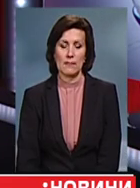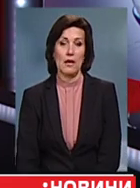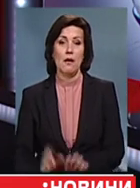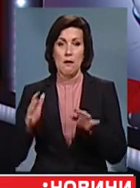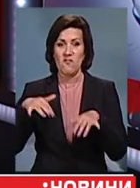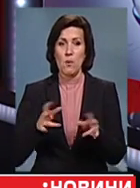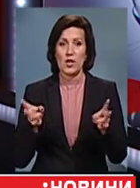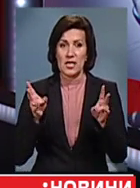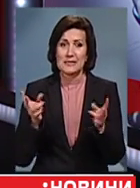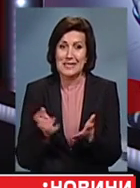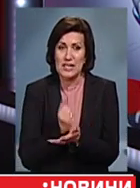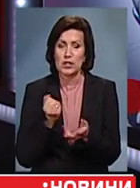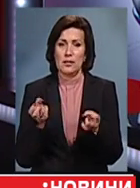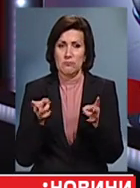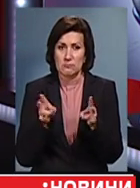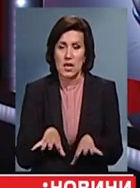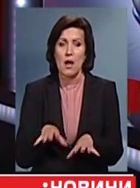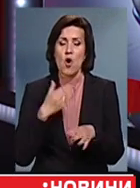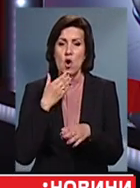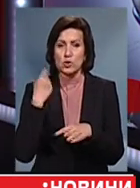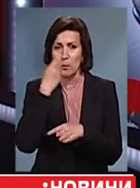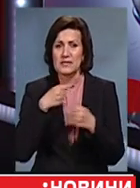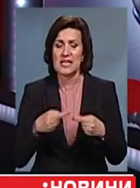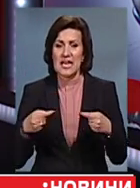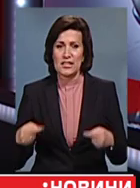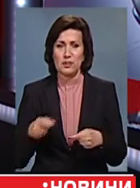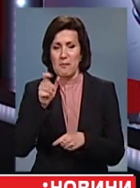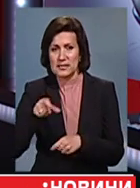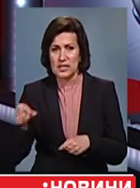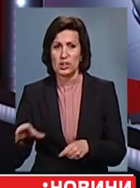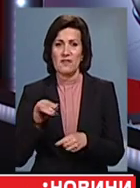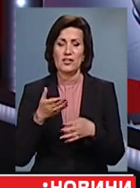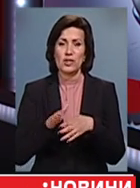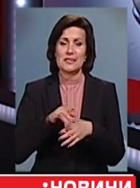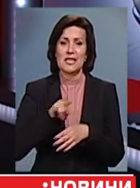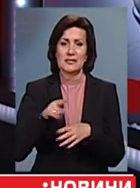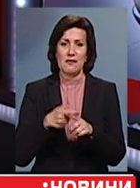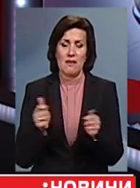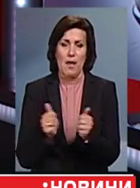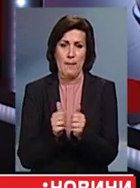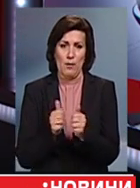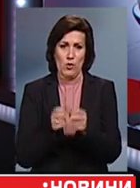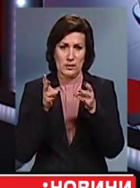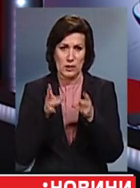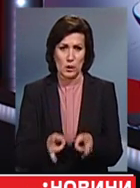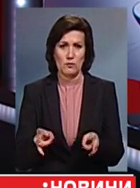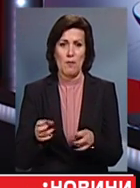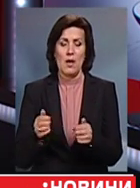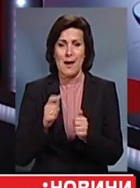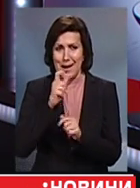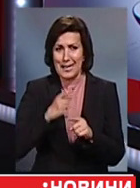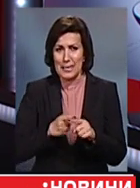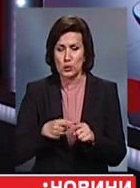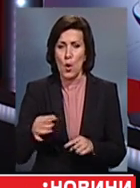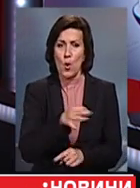У морі знайшли особисті речі пасажирів і частини літака, який напередодні зазнав катастрофи поблизу грецького острова Карпатос. Про це